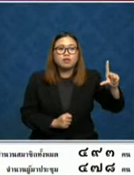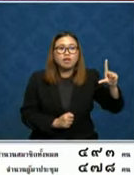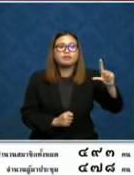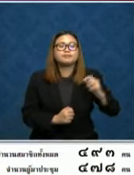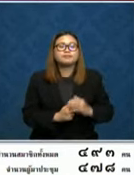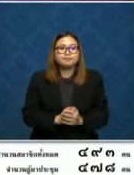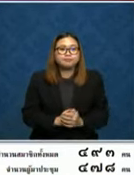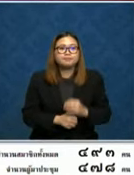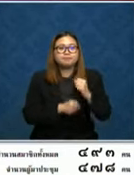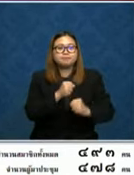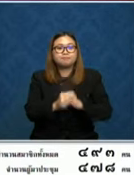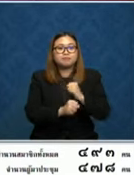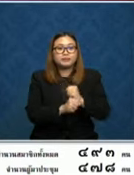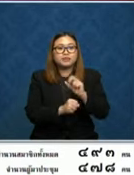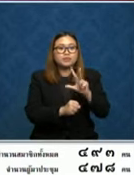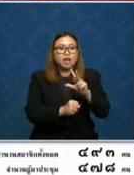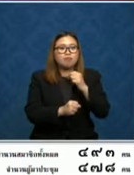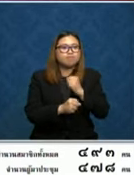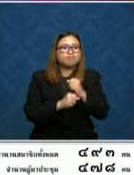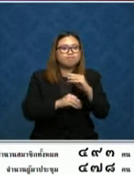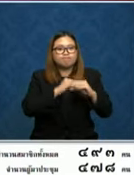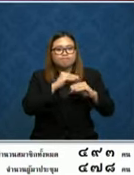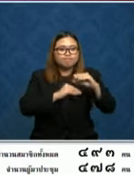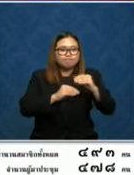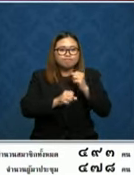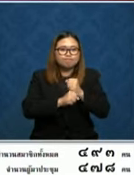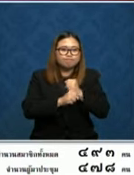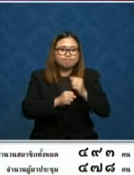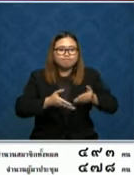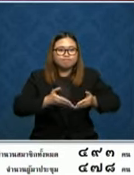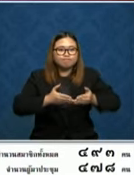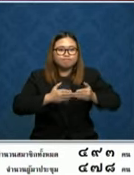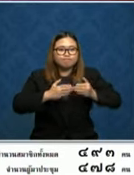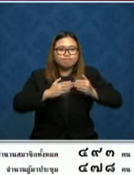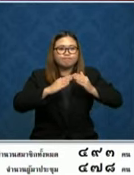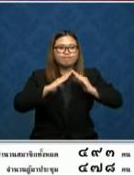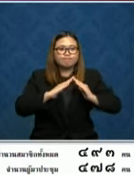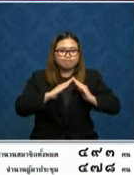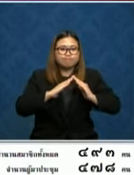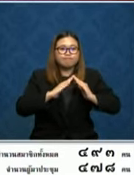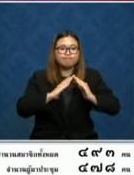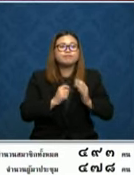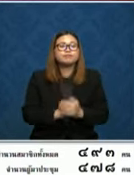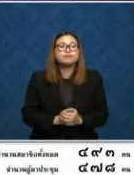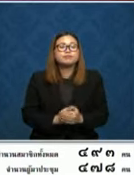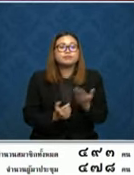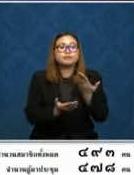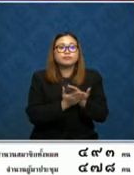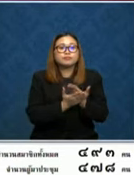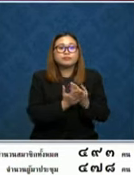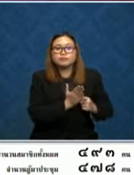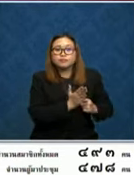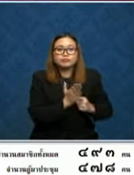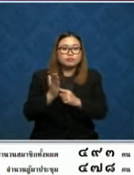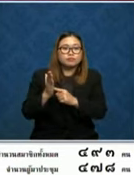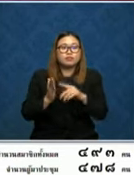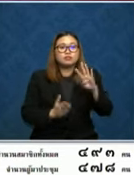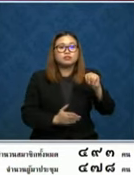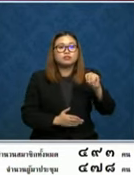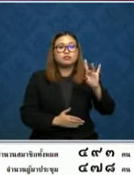ระยะเวลา3ปีโดยปี68กระทรวงการต่างประเทศได้ทำคำขออนุมัติงบประมาณจำนวน48ล้า